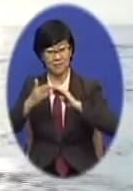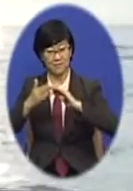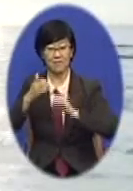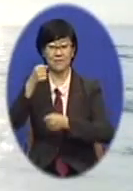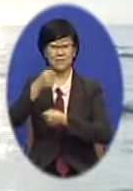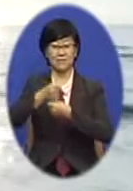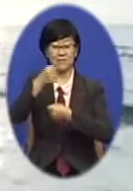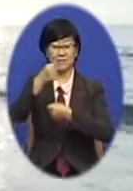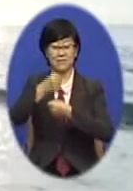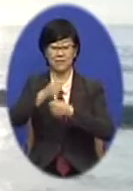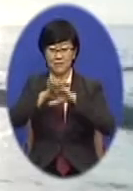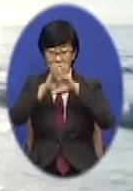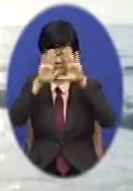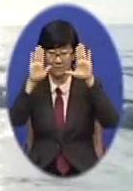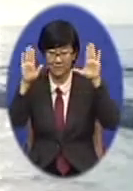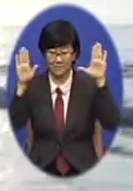소가집도